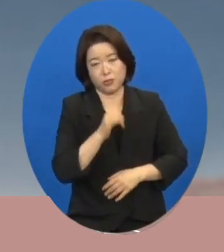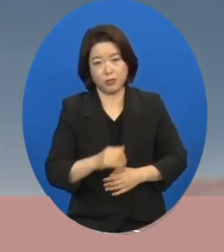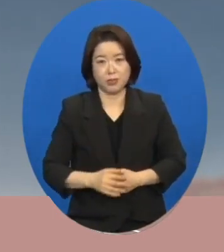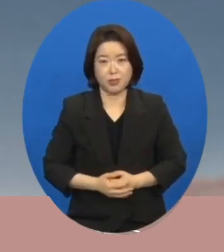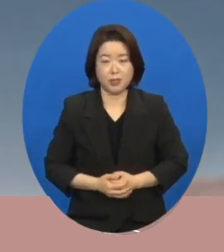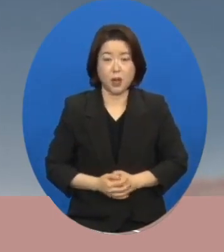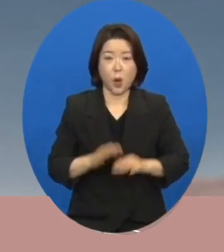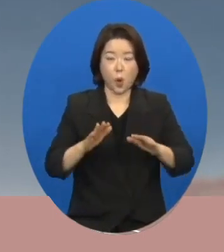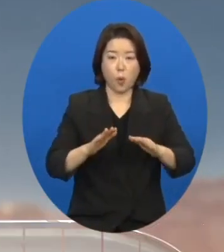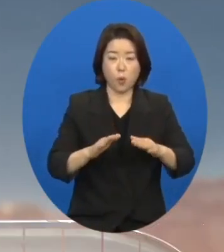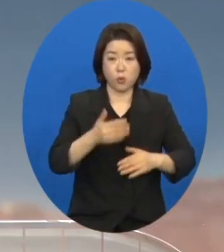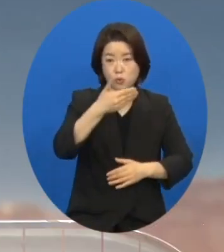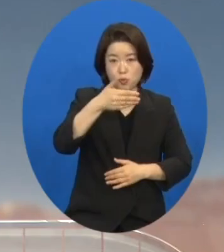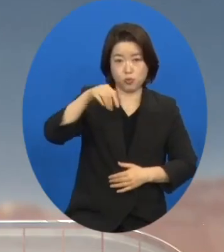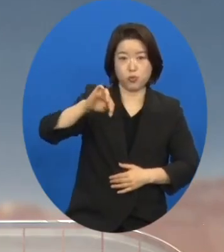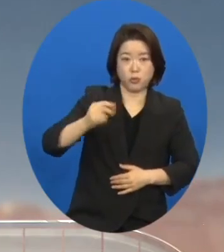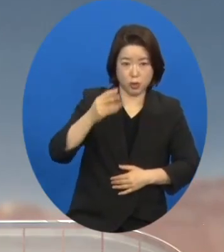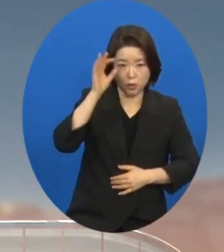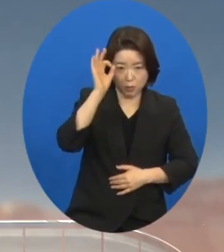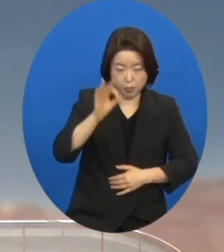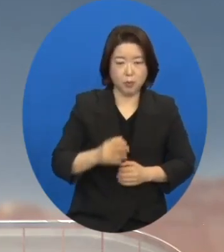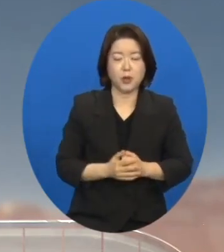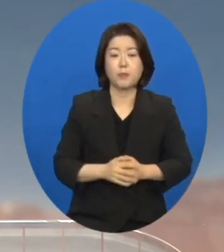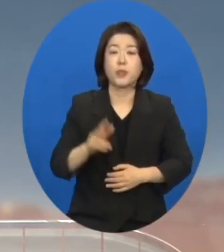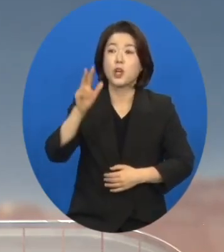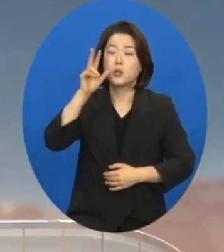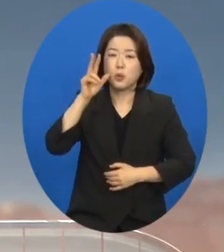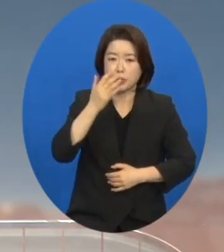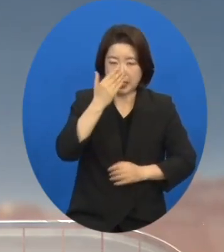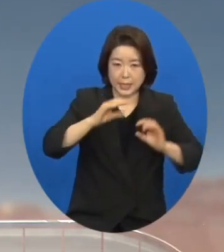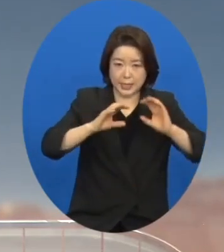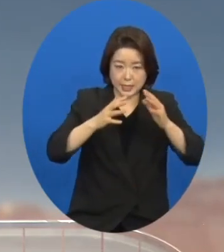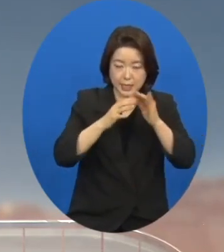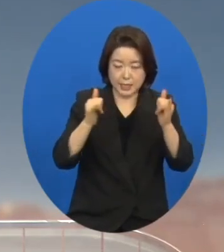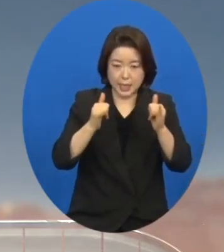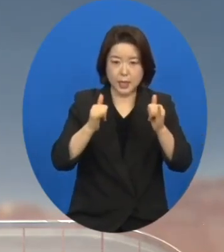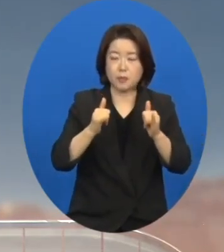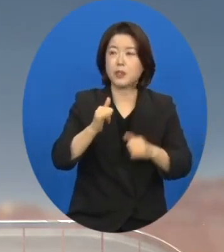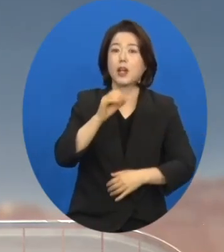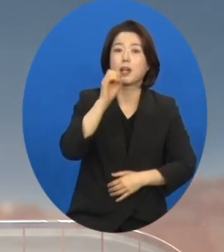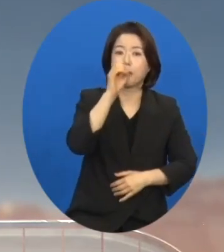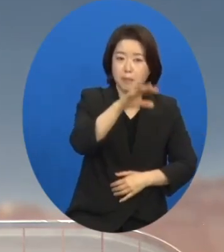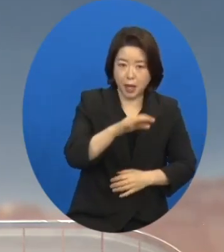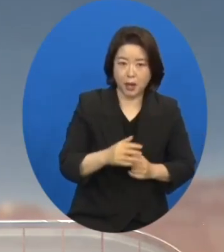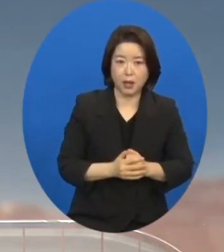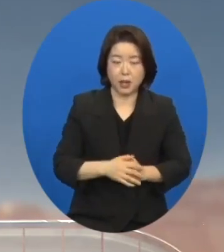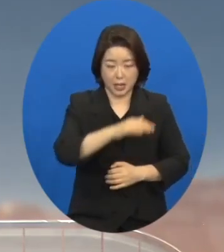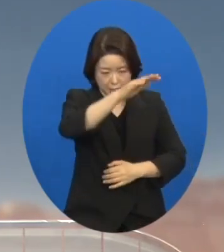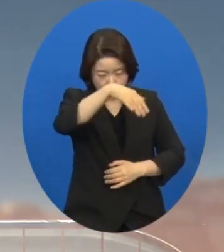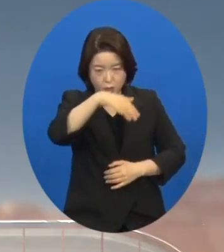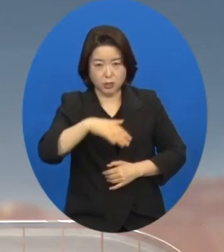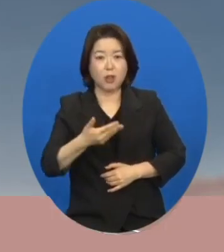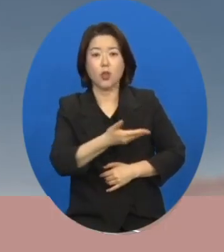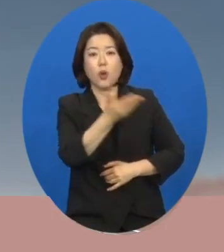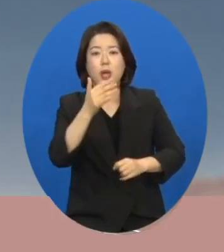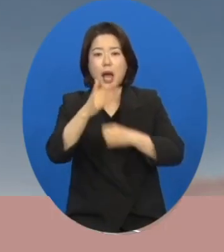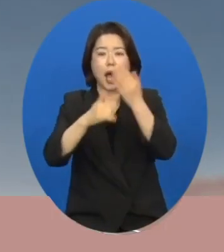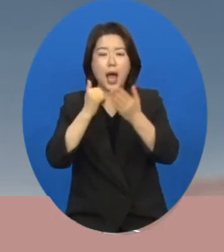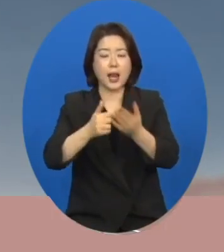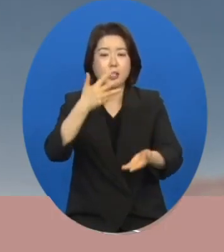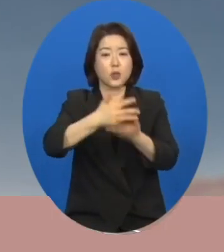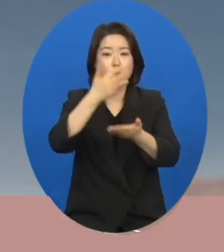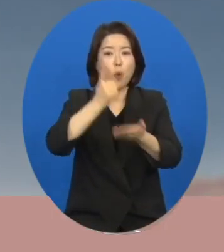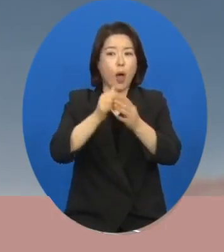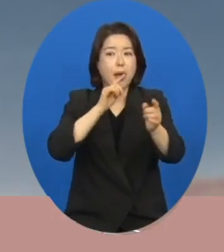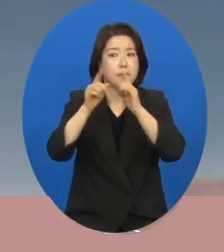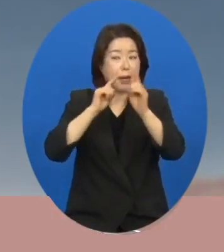오늘 9절에 여호수아가 이스라엘 자손에게 이르되 이리 와서 너희 하나님 여호와의 말씀을 들으라 그러니까 3일간